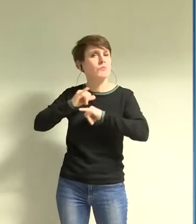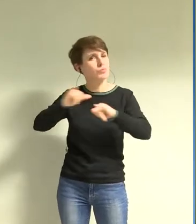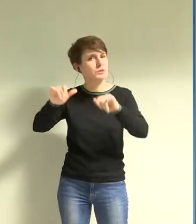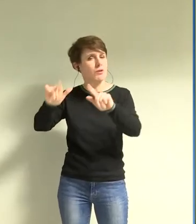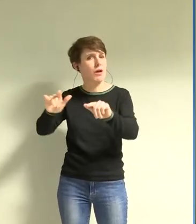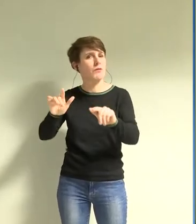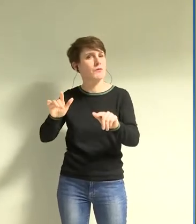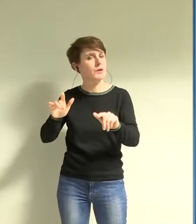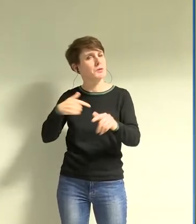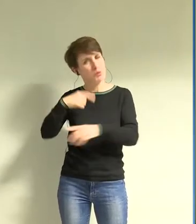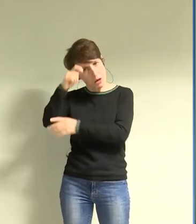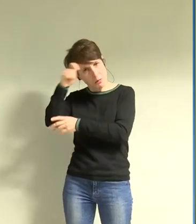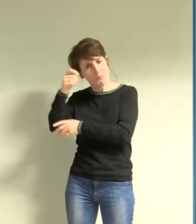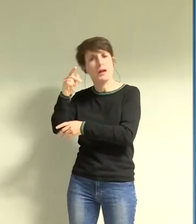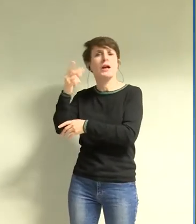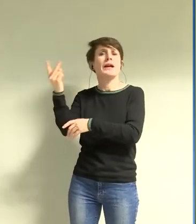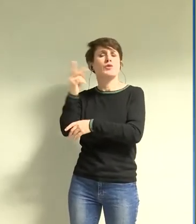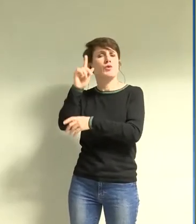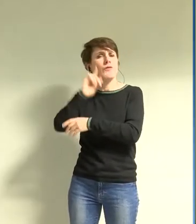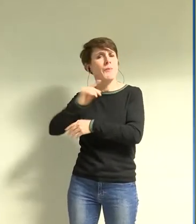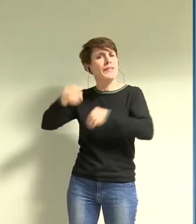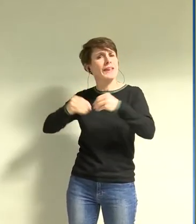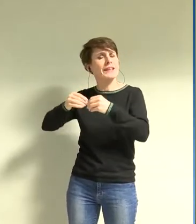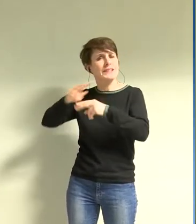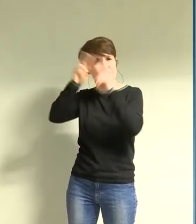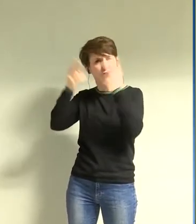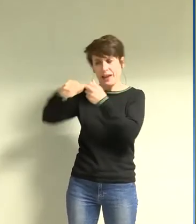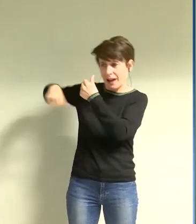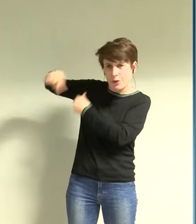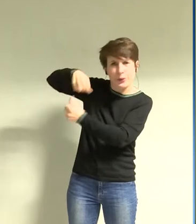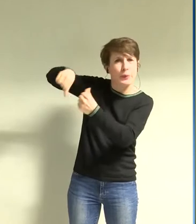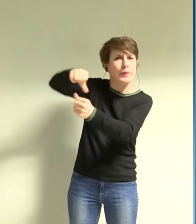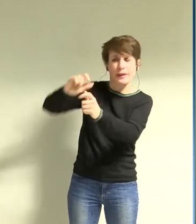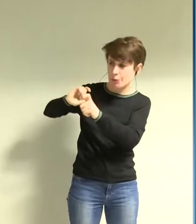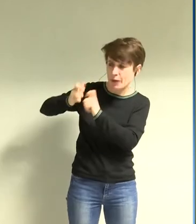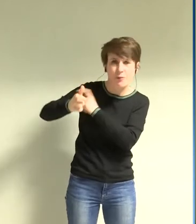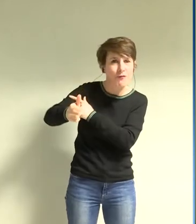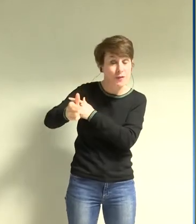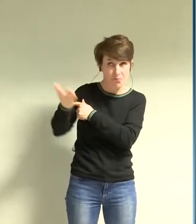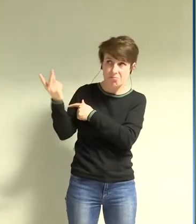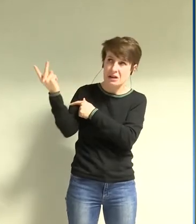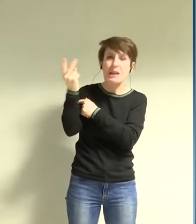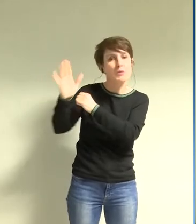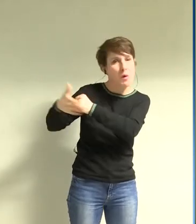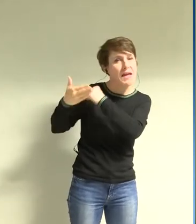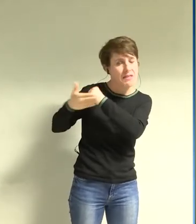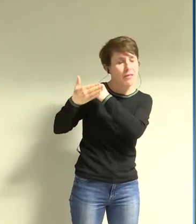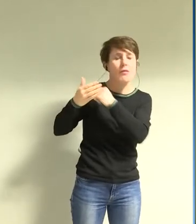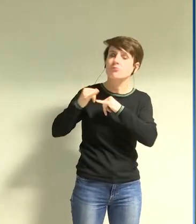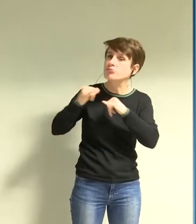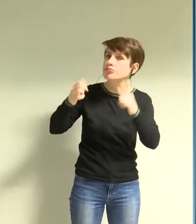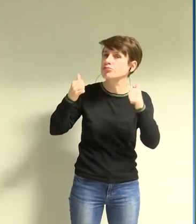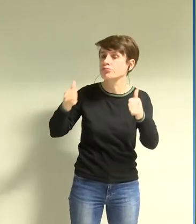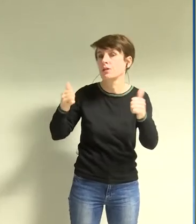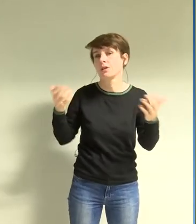ces deux directrices générales successives qui nous ont aidés dans ce dossier parce que évidemment